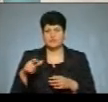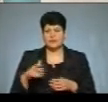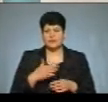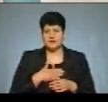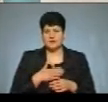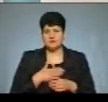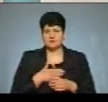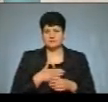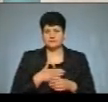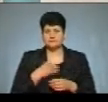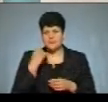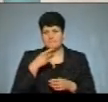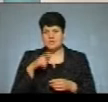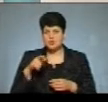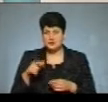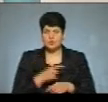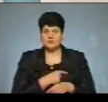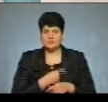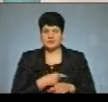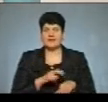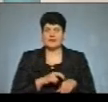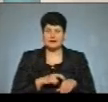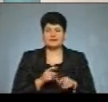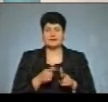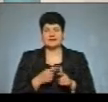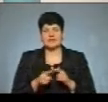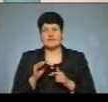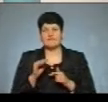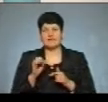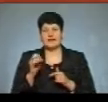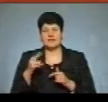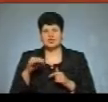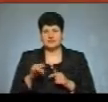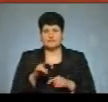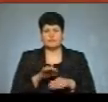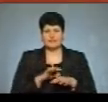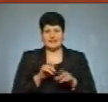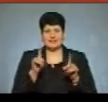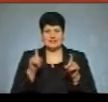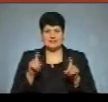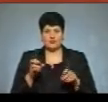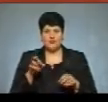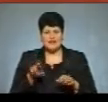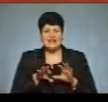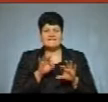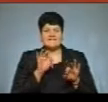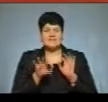нашого персоналу медичного, як лікарів, так і фельдшерів. Для того вони провели їм тестування для